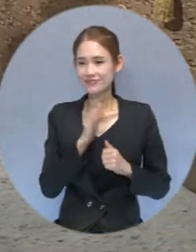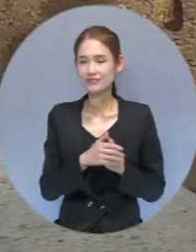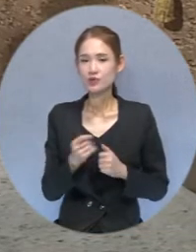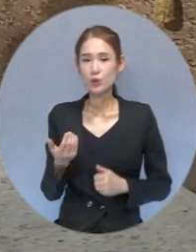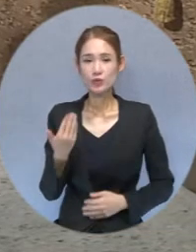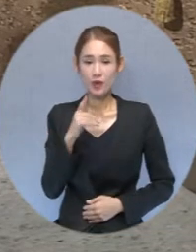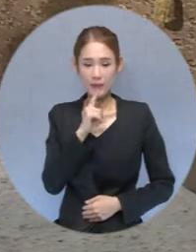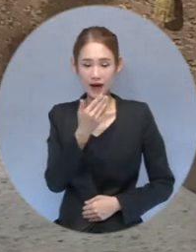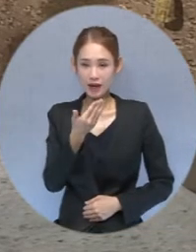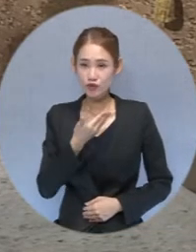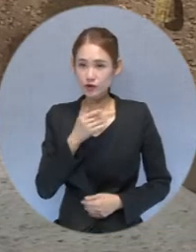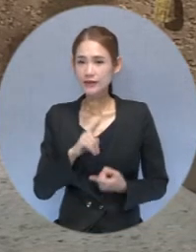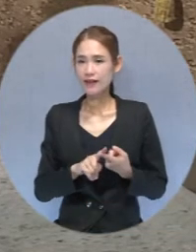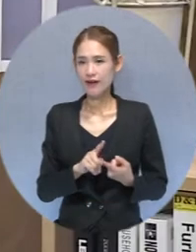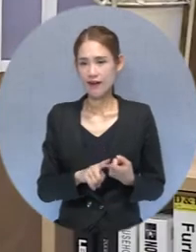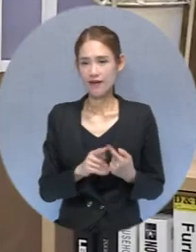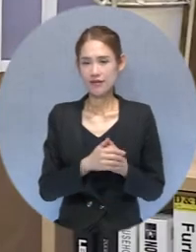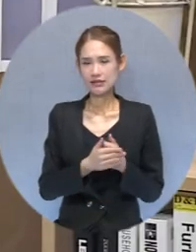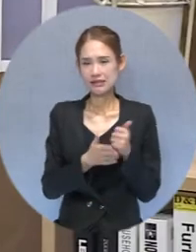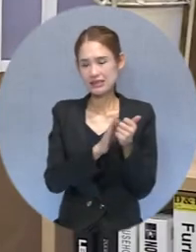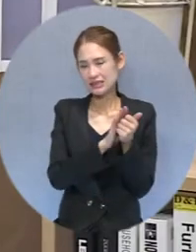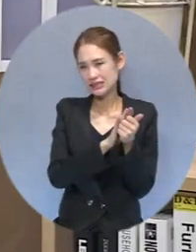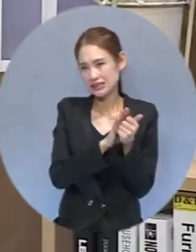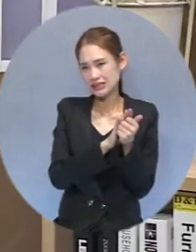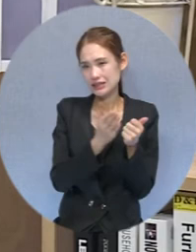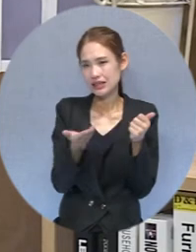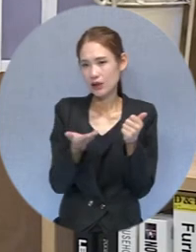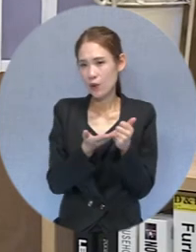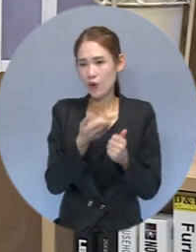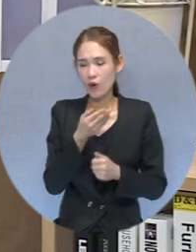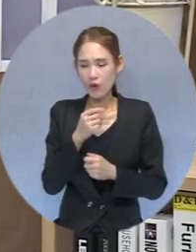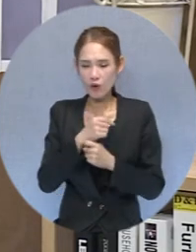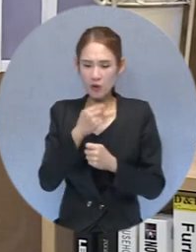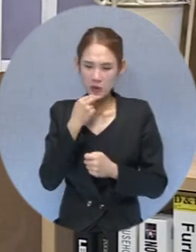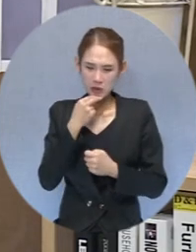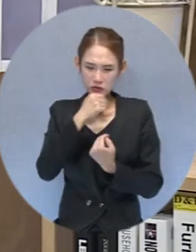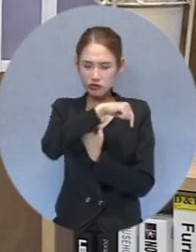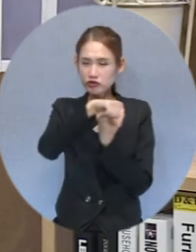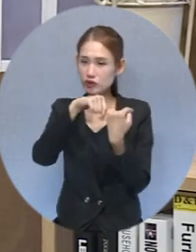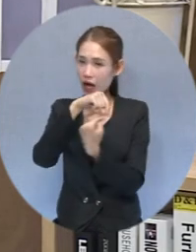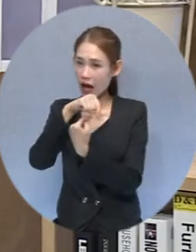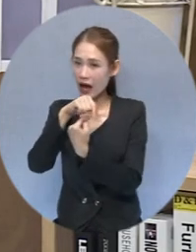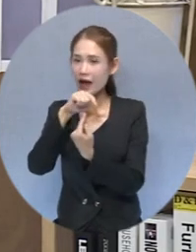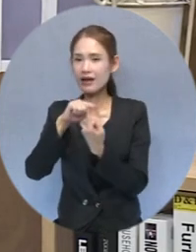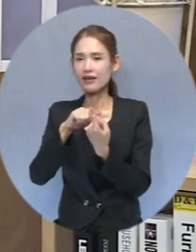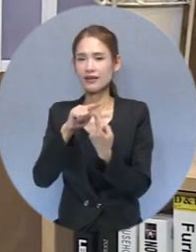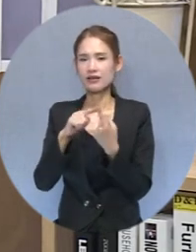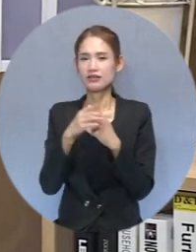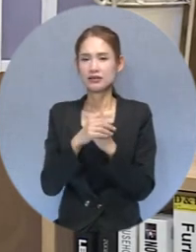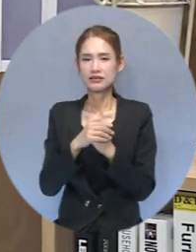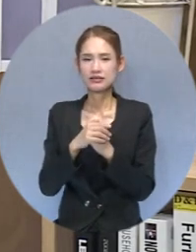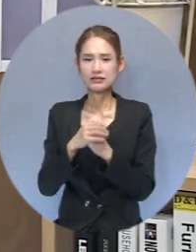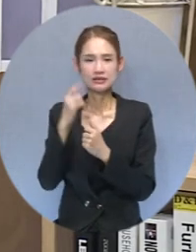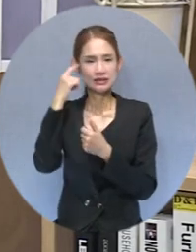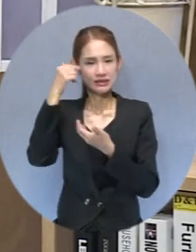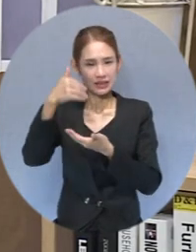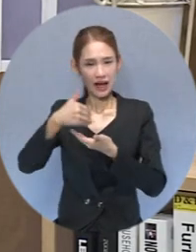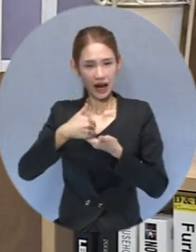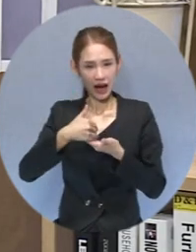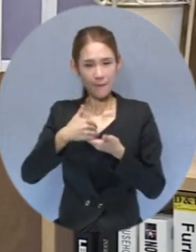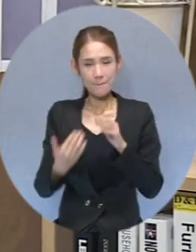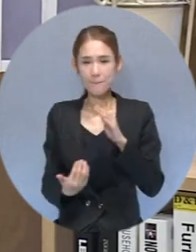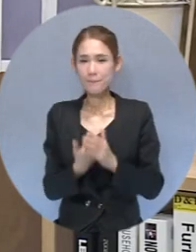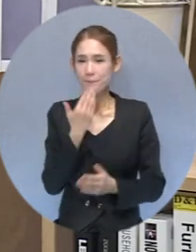얘기해 주신 것처럼 이런 불친절한 뭐 운행이라든지 이런 부분에 대해서도 좀 의견을 반영할 수 있는